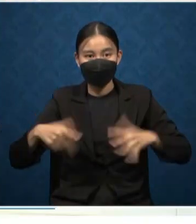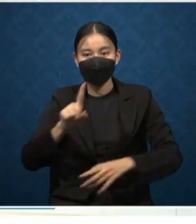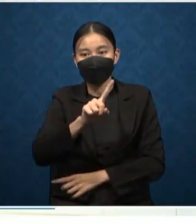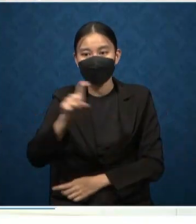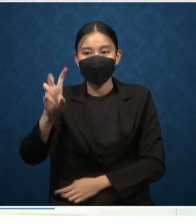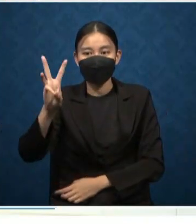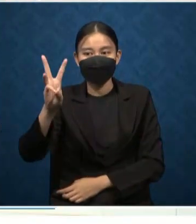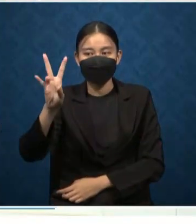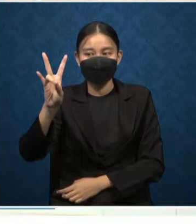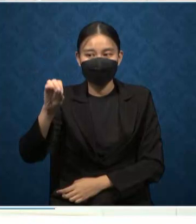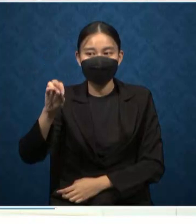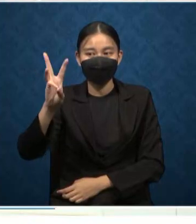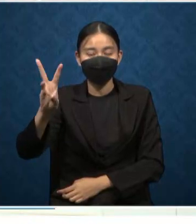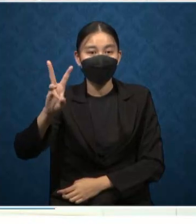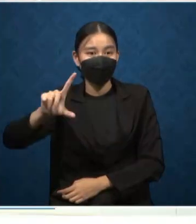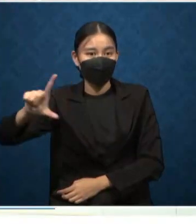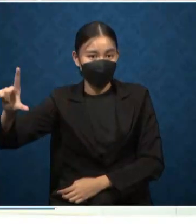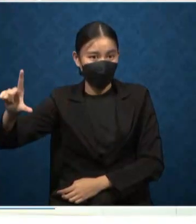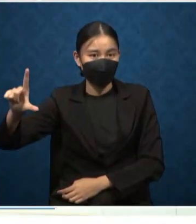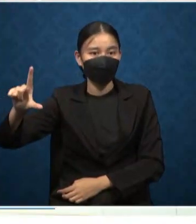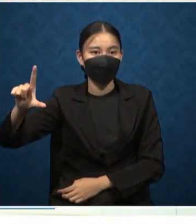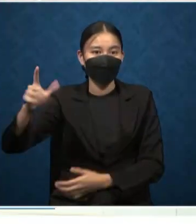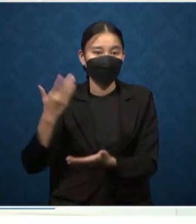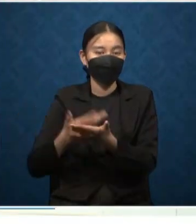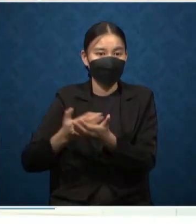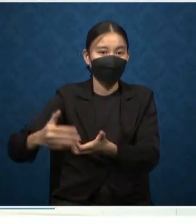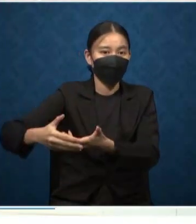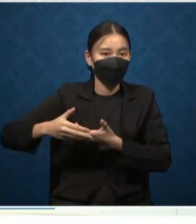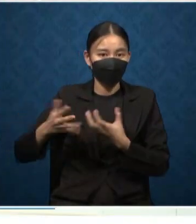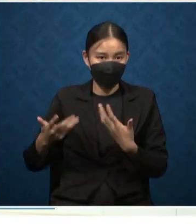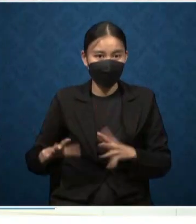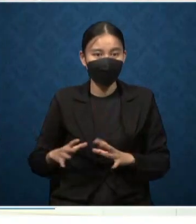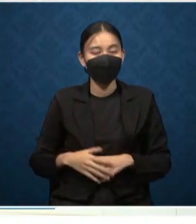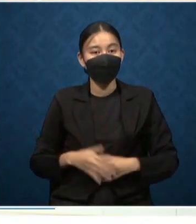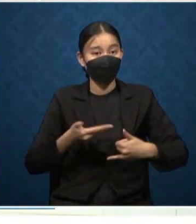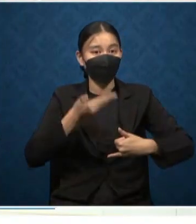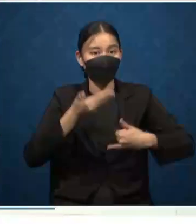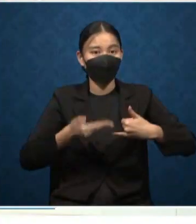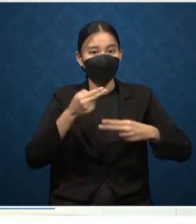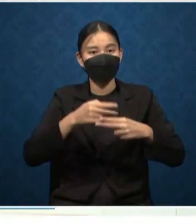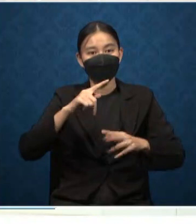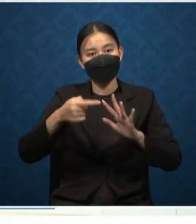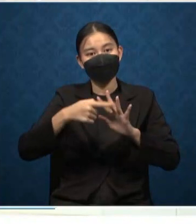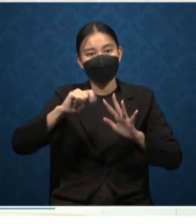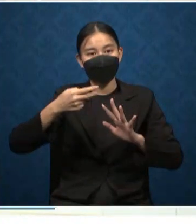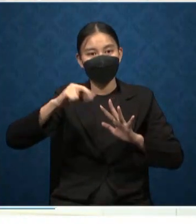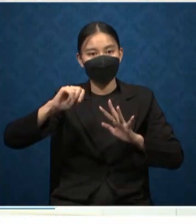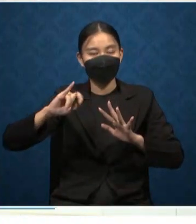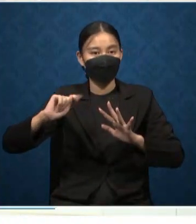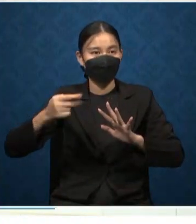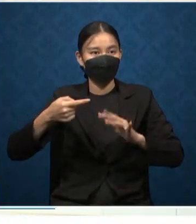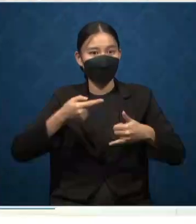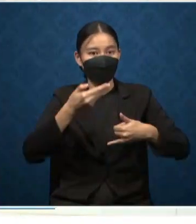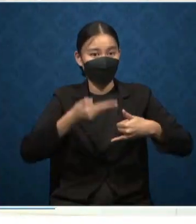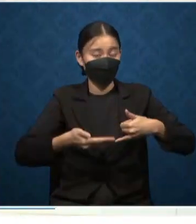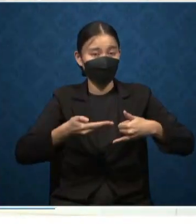เศษนะครับต่อมาครับ พฤธิการของใไนไทยเนี่ยก็ทำ